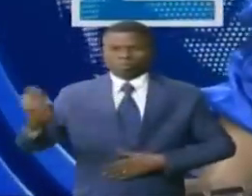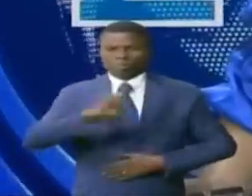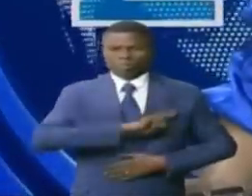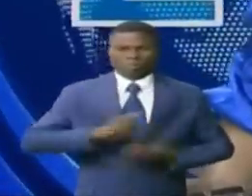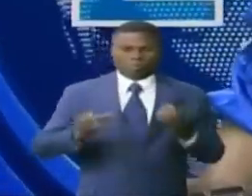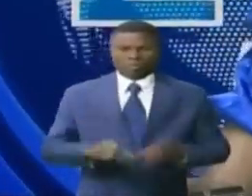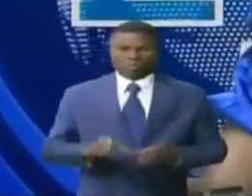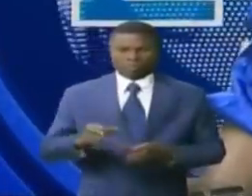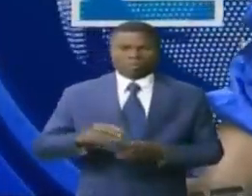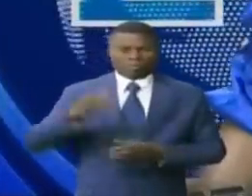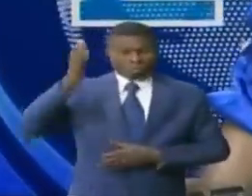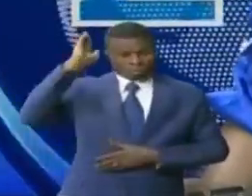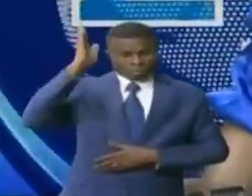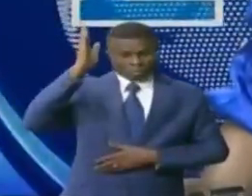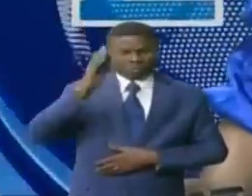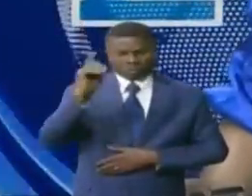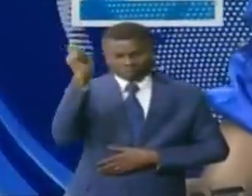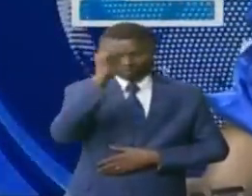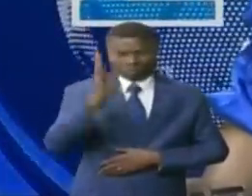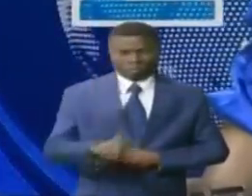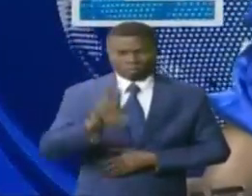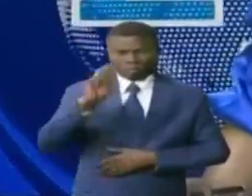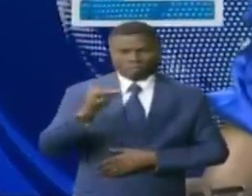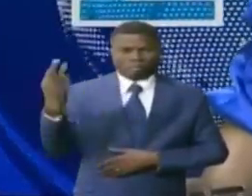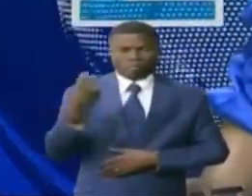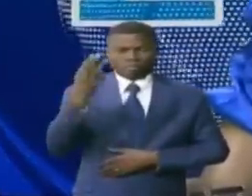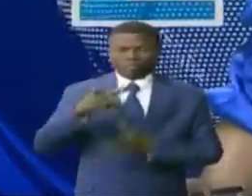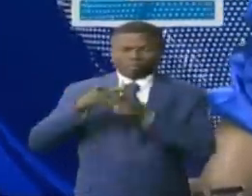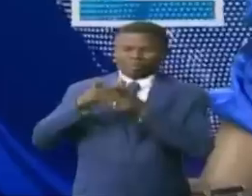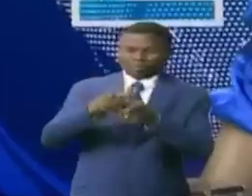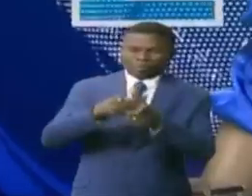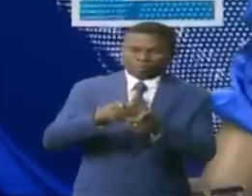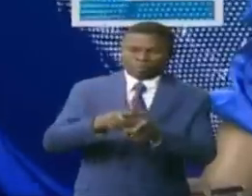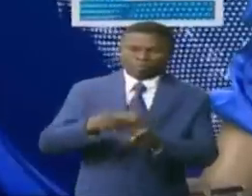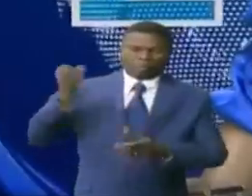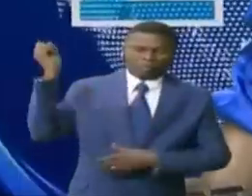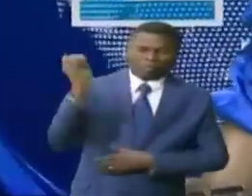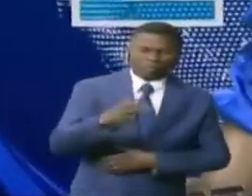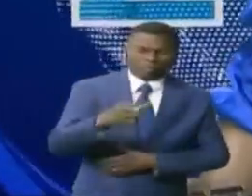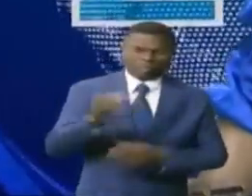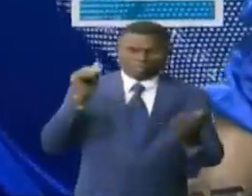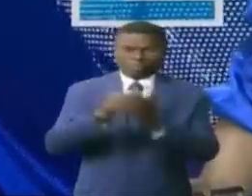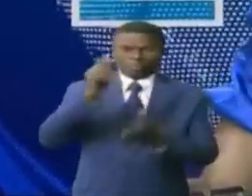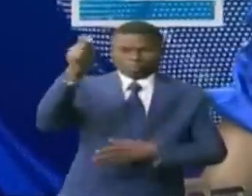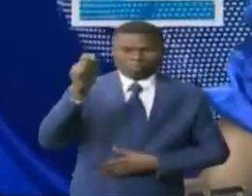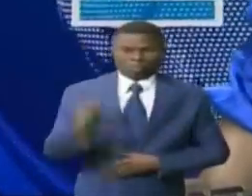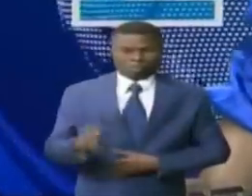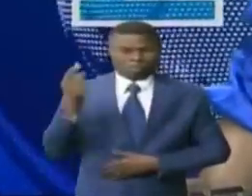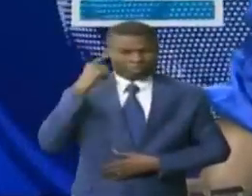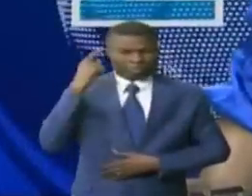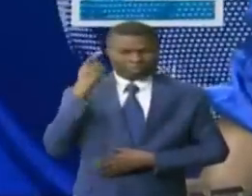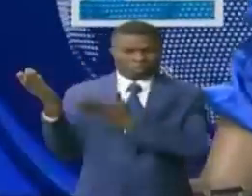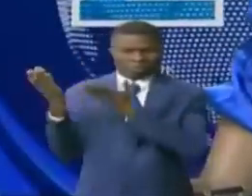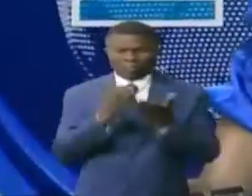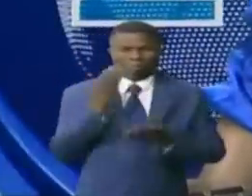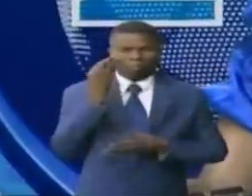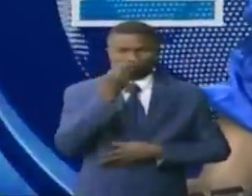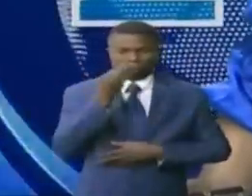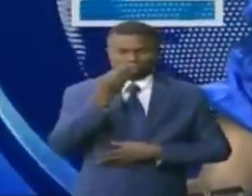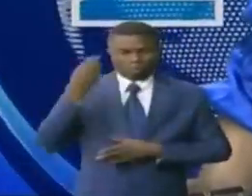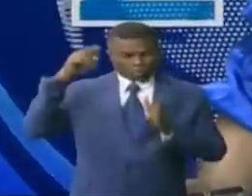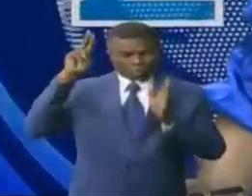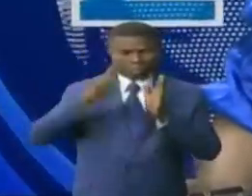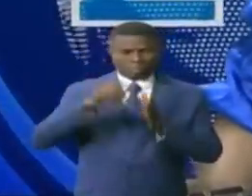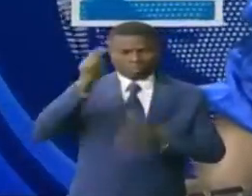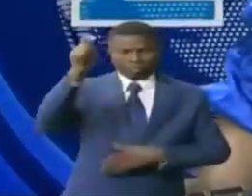Les rebelles du M23 ont lancé des bombes de mortier en direction des positions des FRDC. On écoute plutôt le porte-parole du